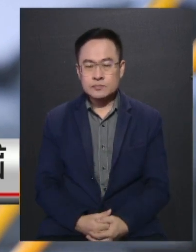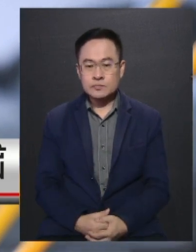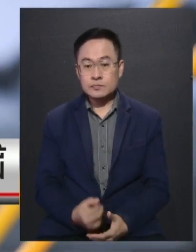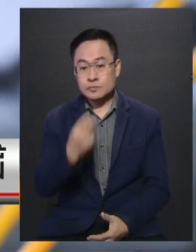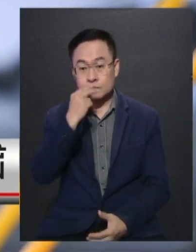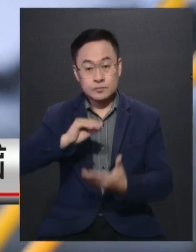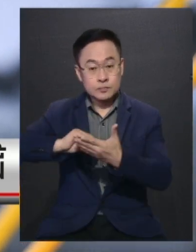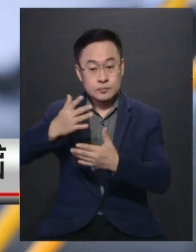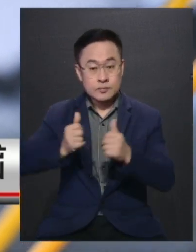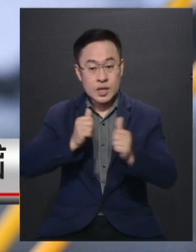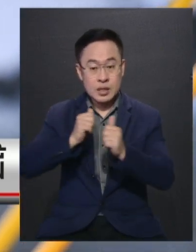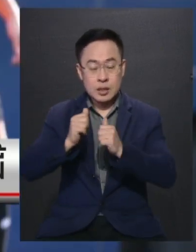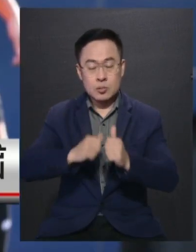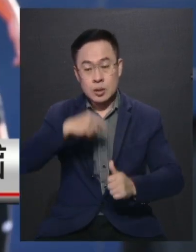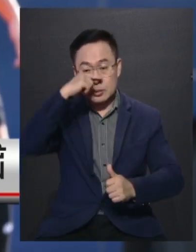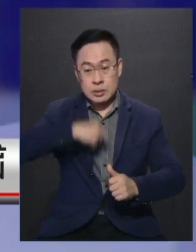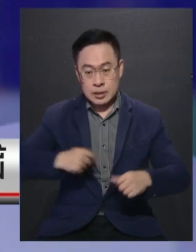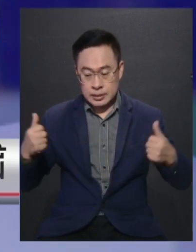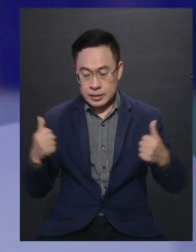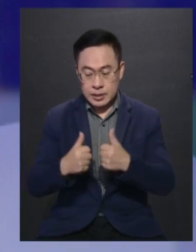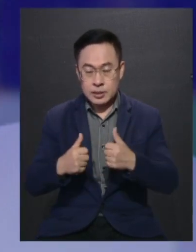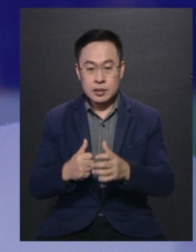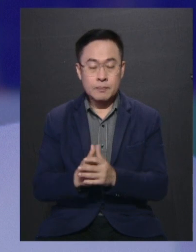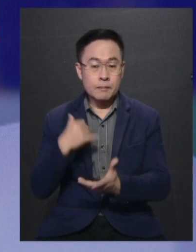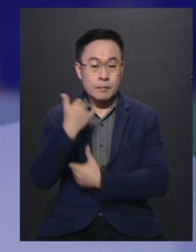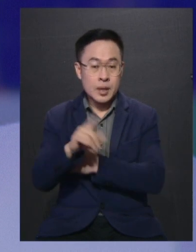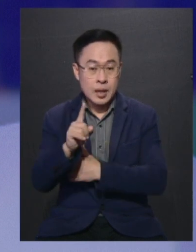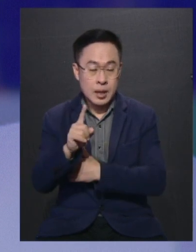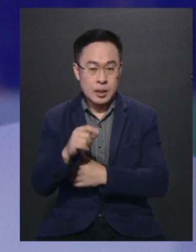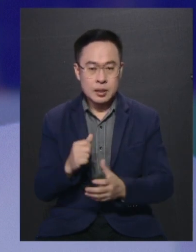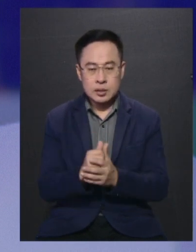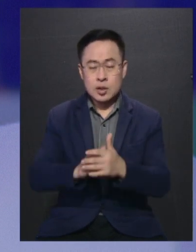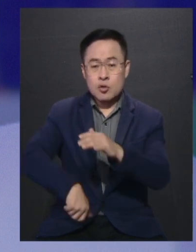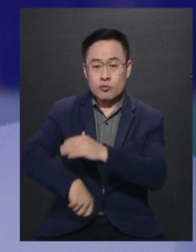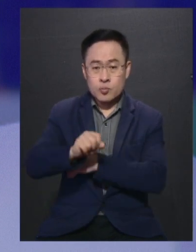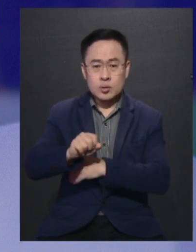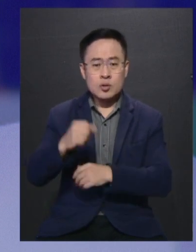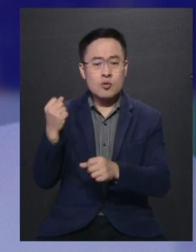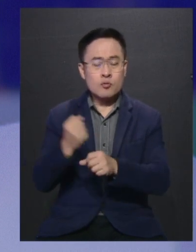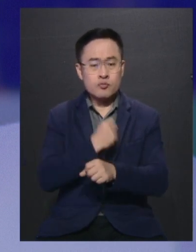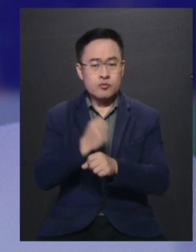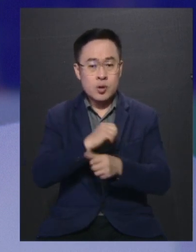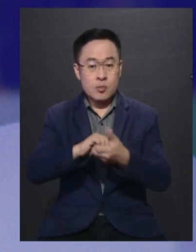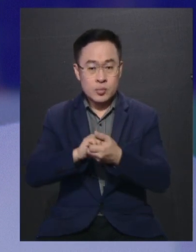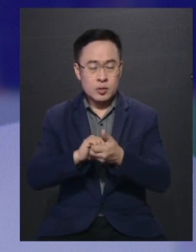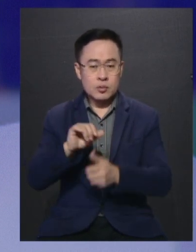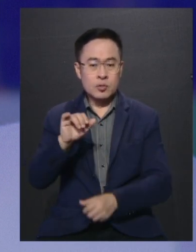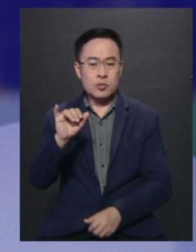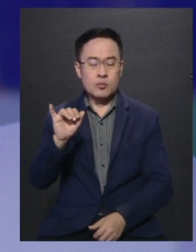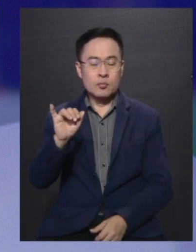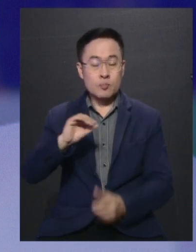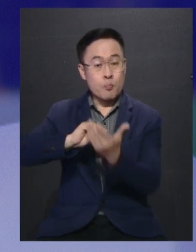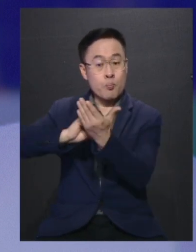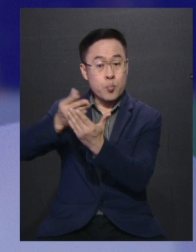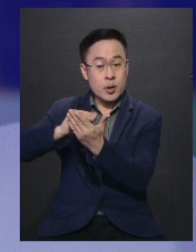โปรแกรมการแข่งขันกันสักหน่อยนะคะสำหรับฟุตบอลชายทีมชาติไทยในศึก FIFA Day เดือนมิถุนายนนะคะสำหรับวันที่16มิถุ